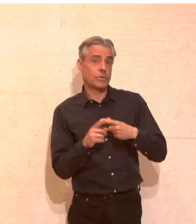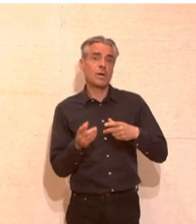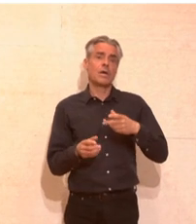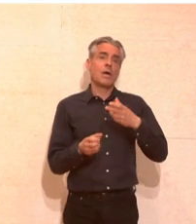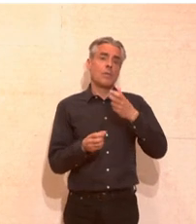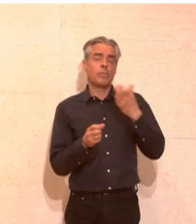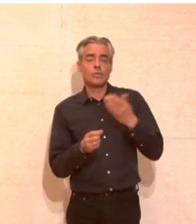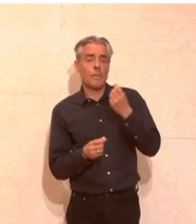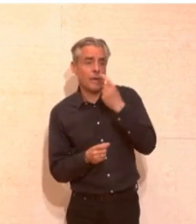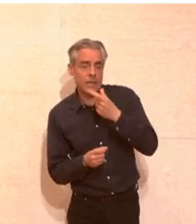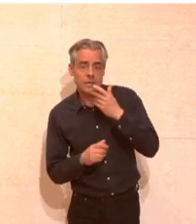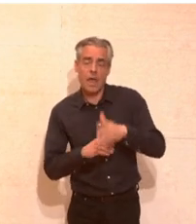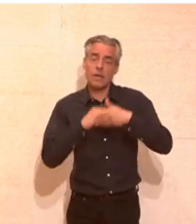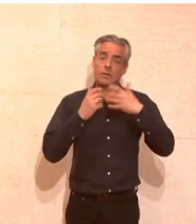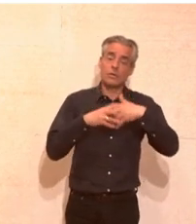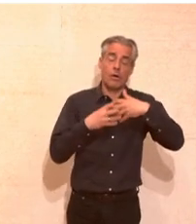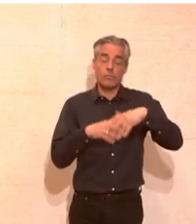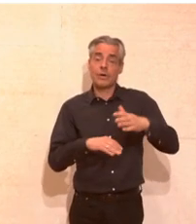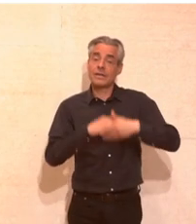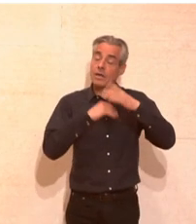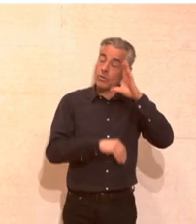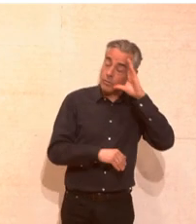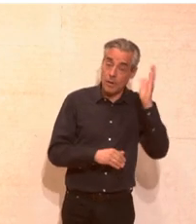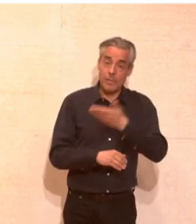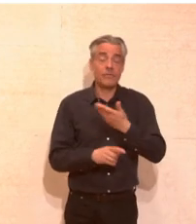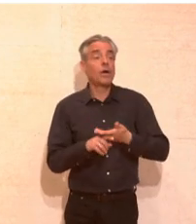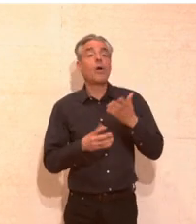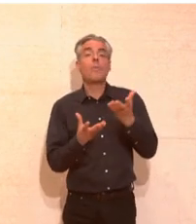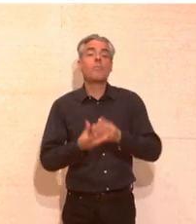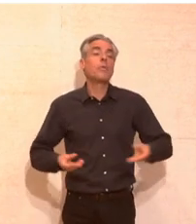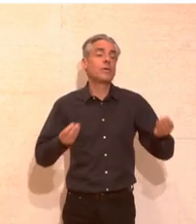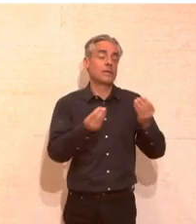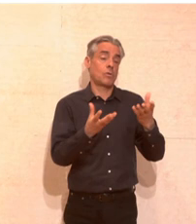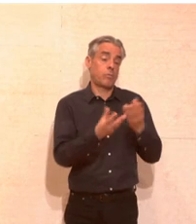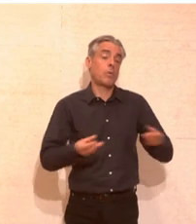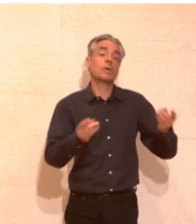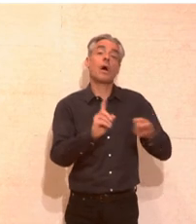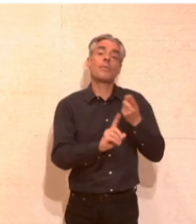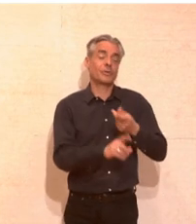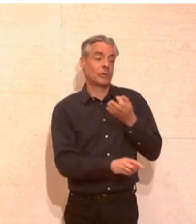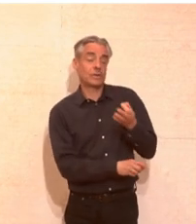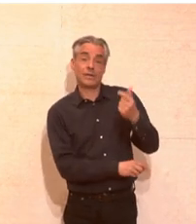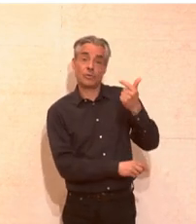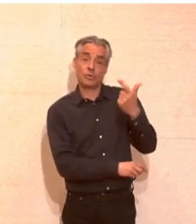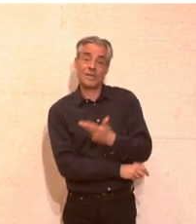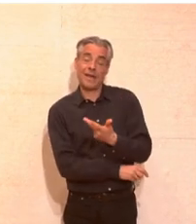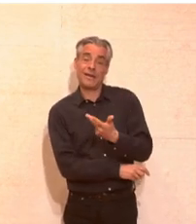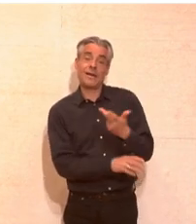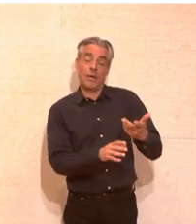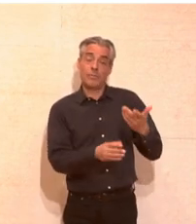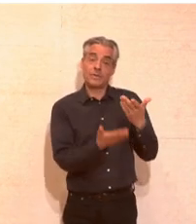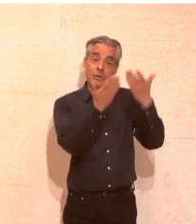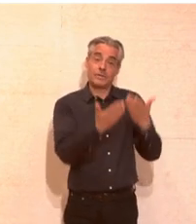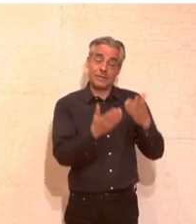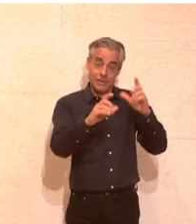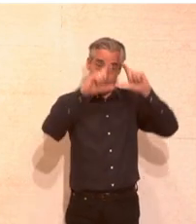prescriptions de psychotropes dans les hypnotiques. Qu'en est-il maintenant de la population? Alors, c'est important de le dire parce que les adultes, ce sont aussi des parents,